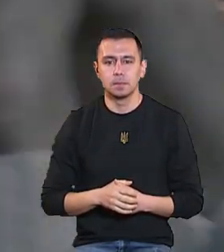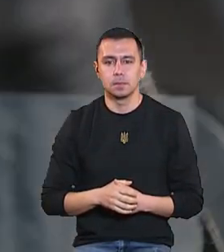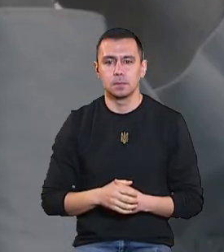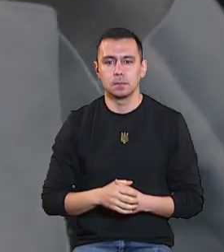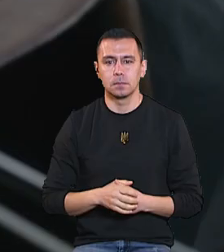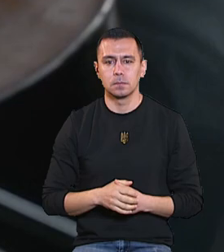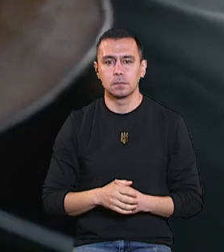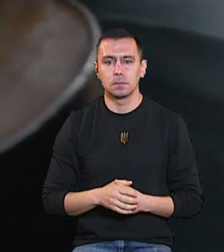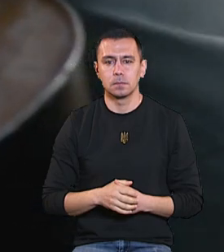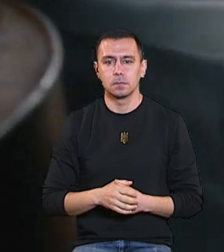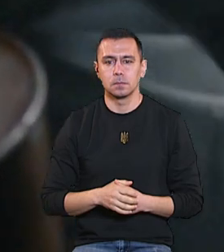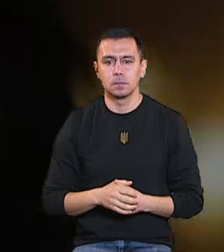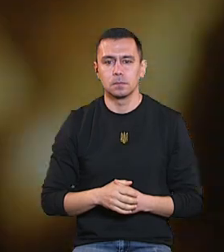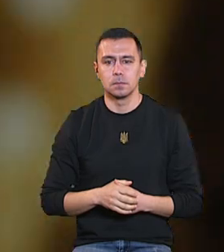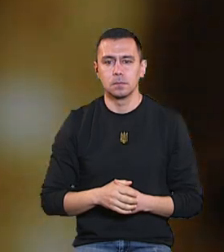Дякую за все,